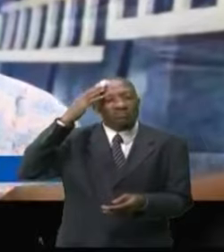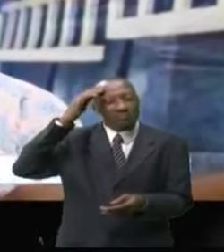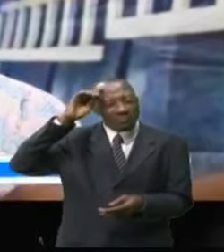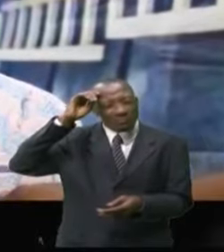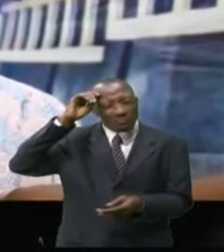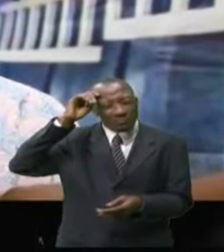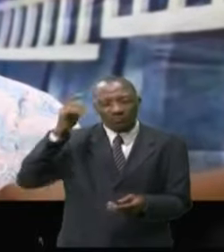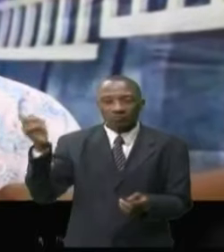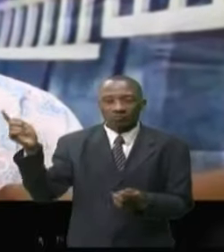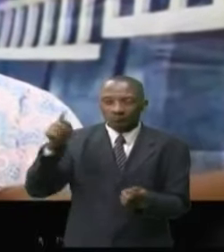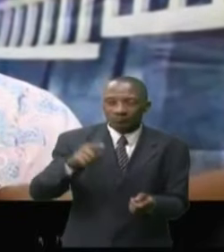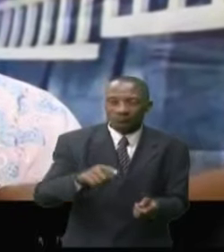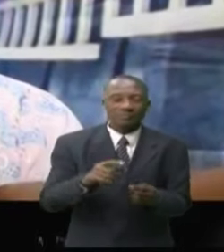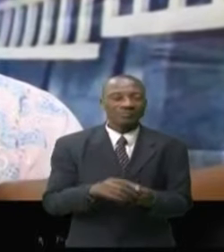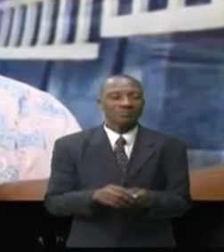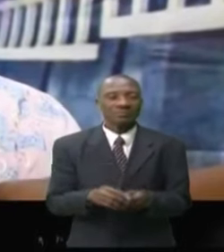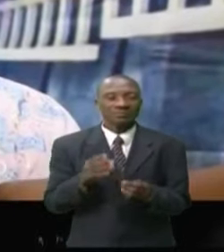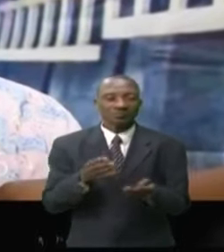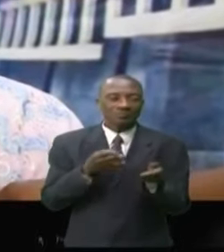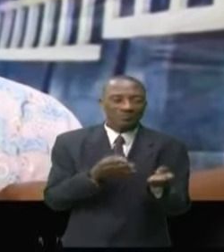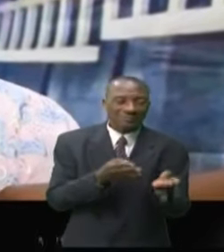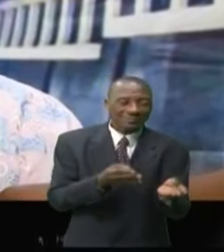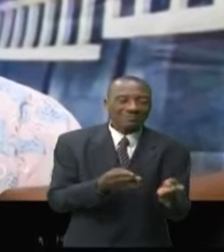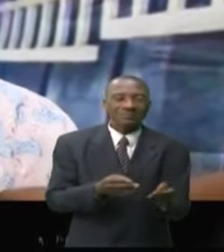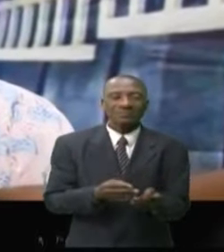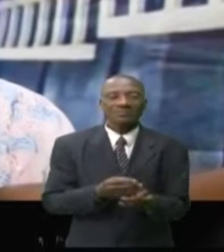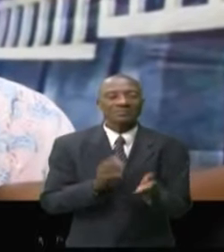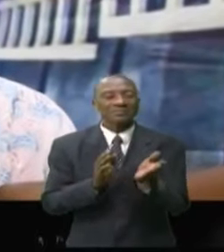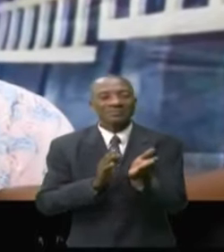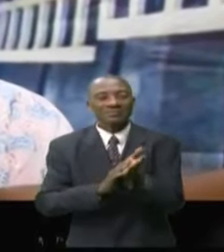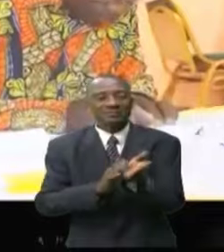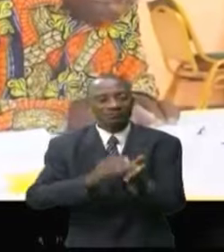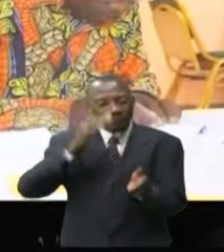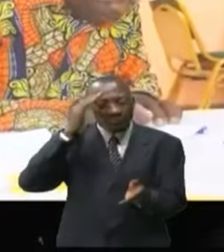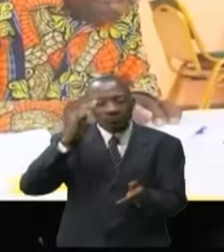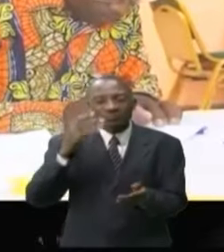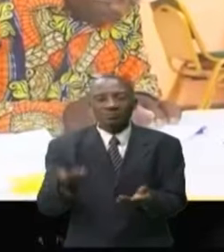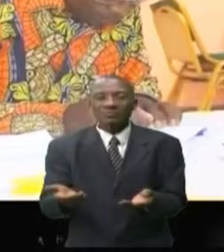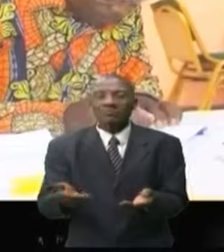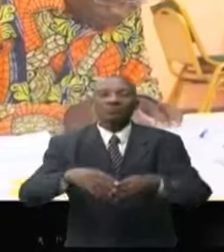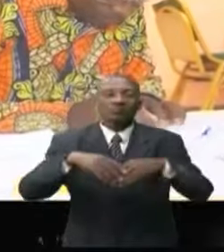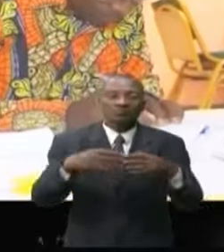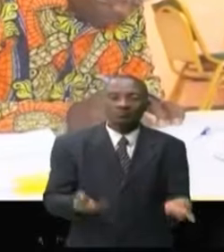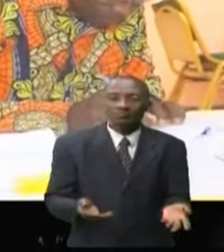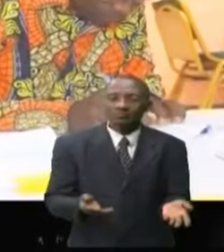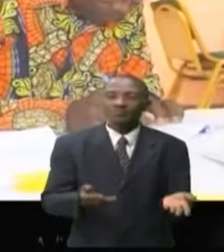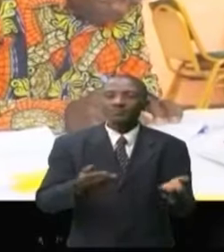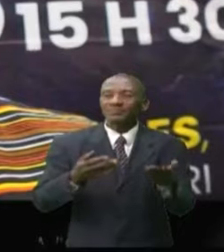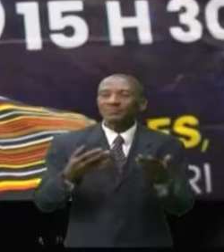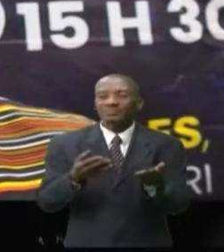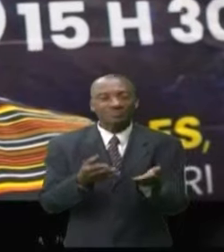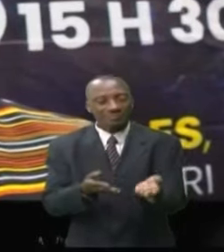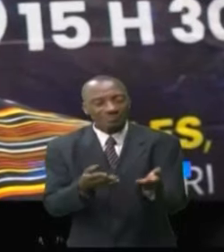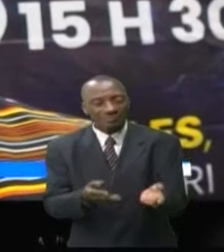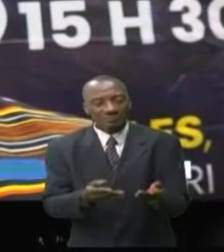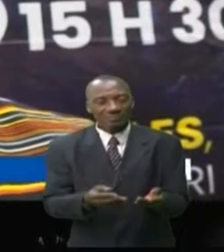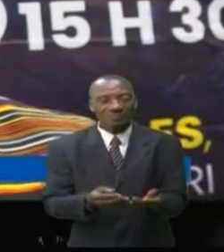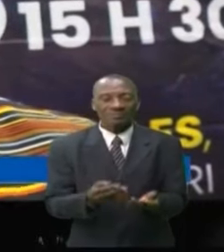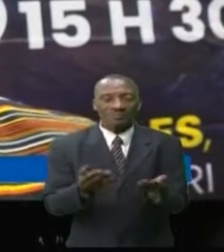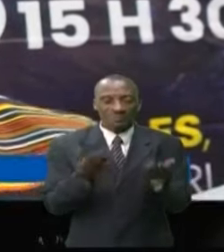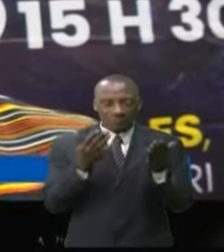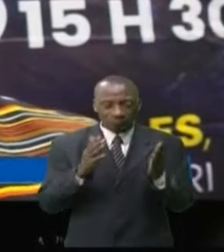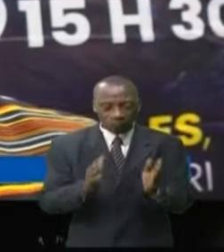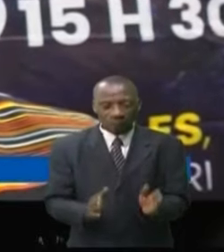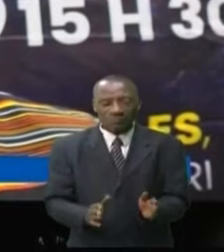fédérer pour que tous les anciens de cette école puissent adhérer av entendu ce